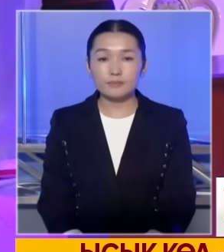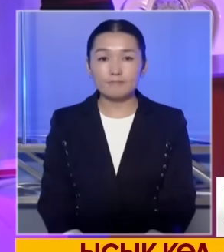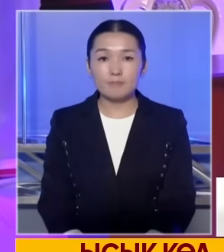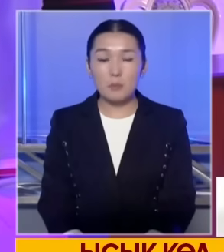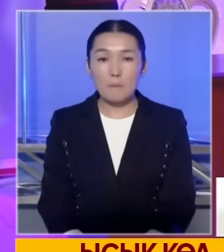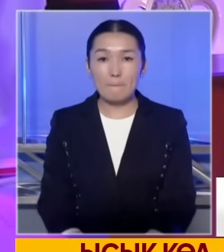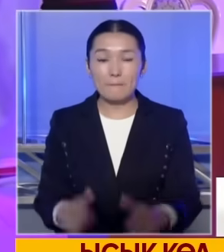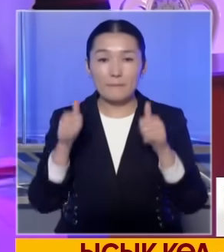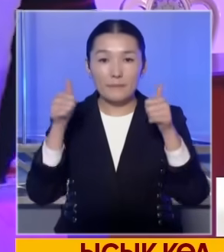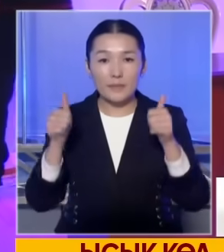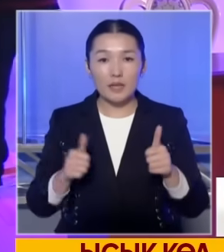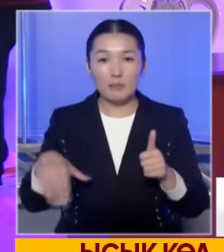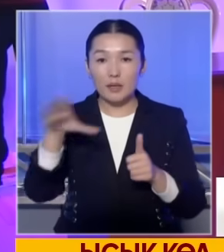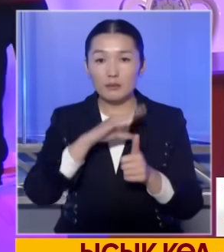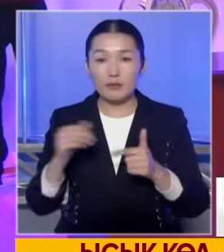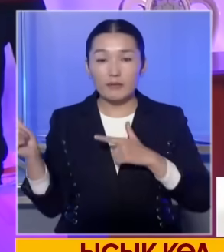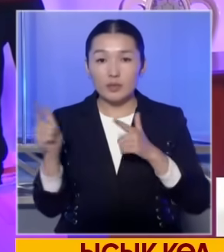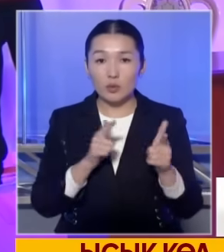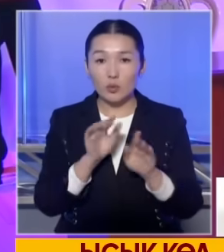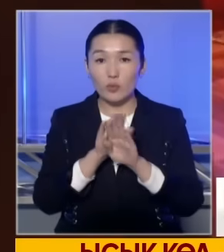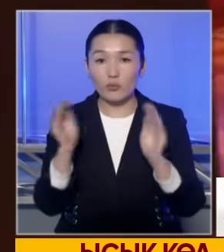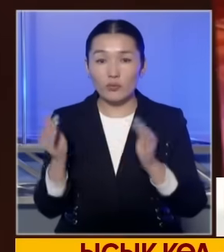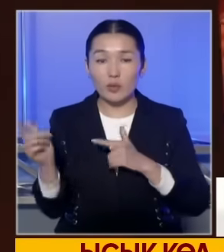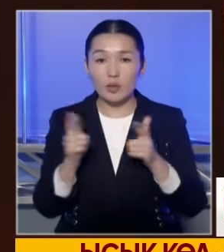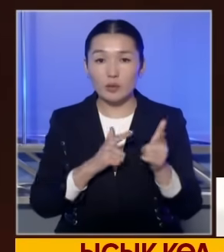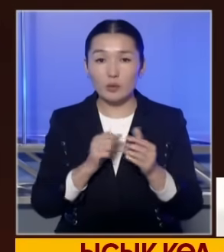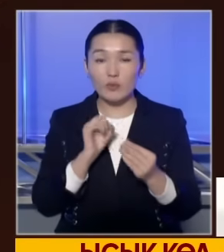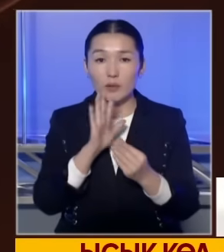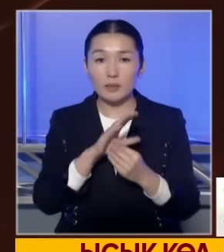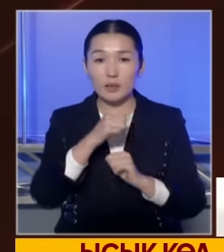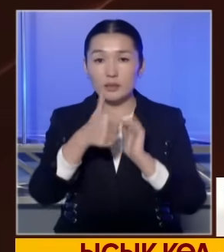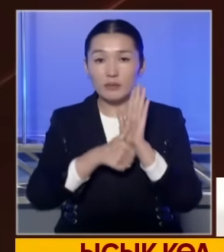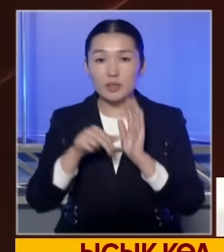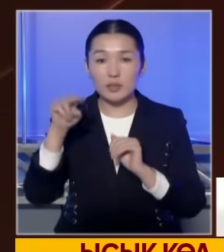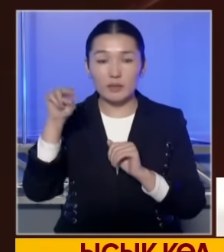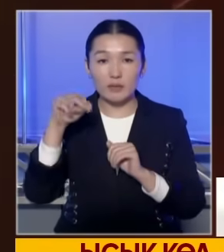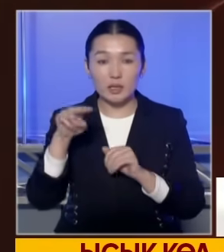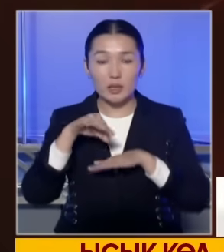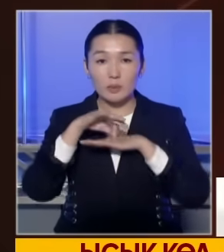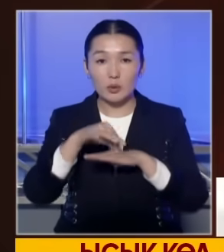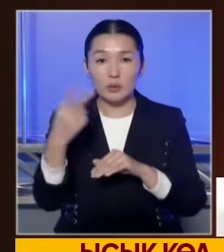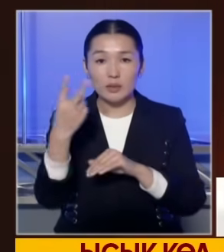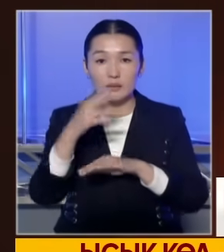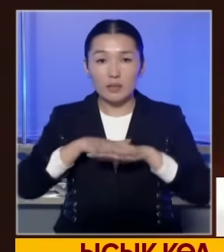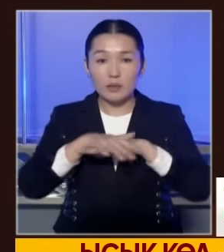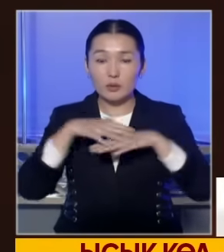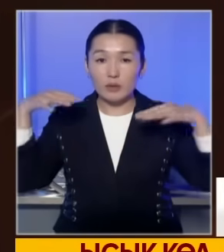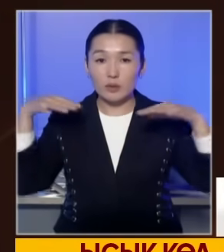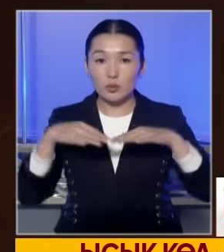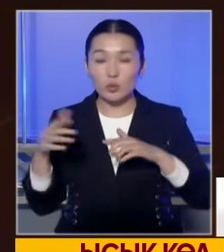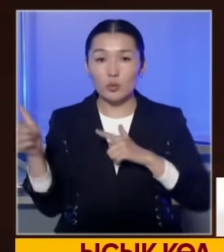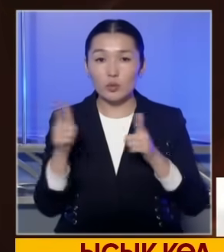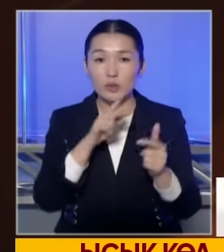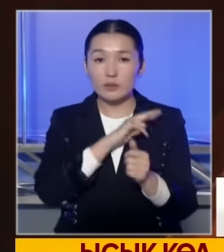Баннер, LED экрандар орнотулуп, бардык керектүү жабдуулар коюлду. 15-16 декабрда өтчү 2-чи элдик курултайга даярдык